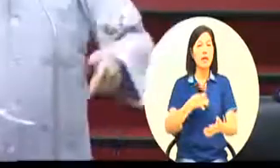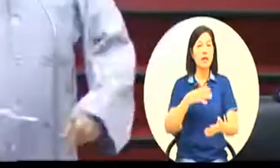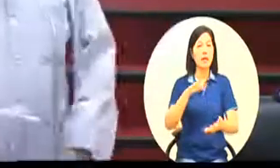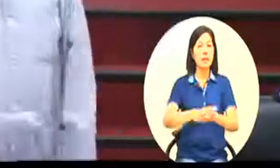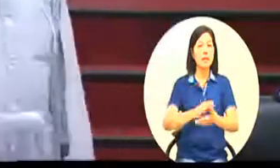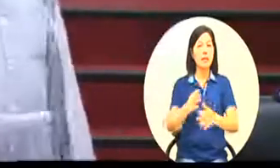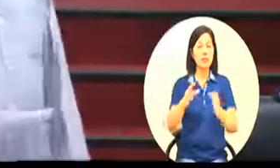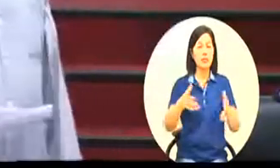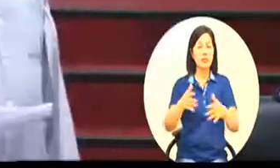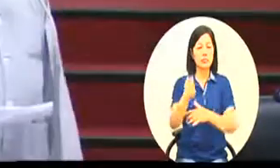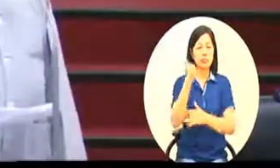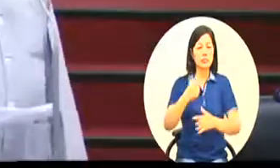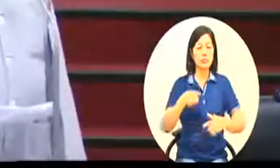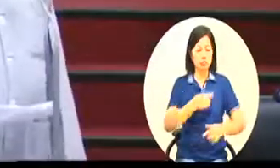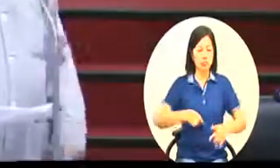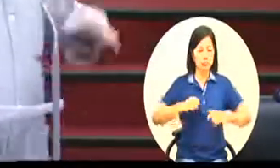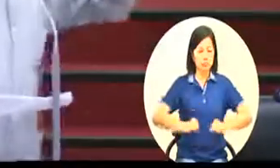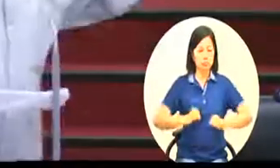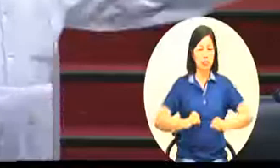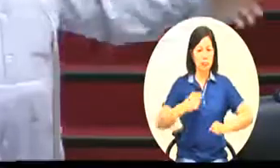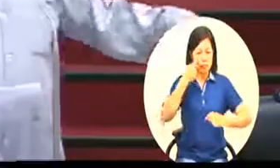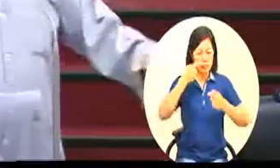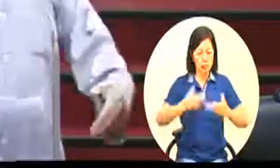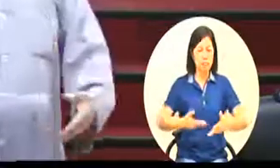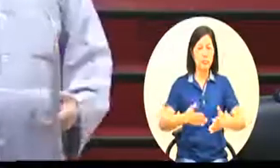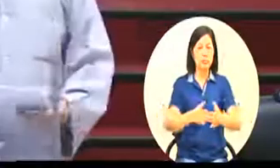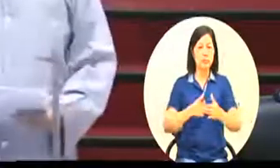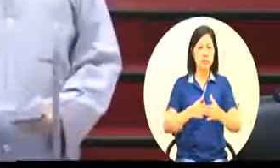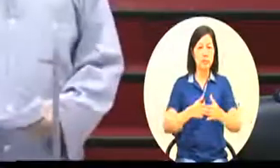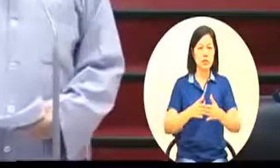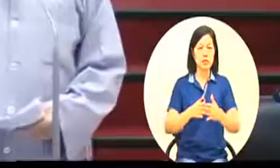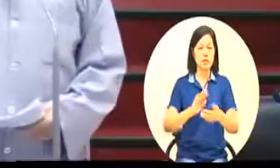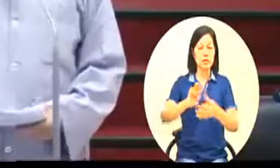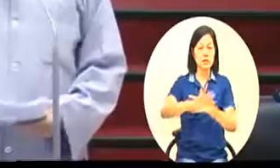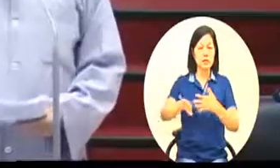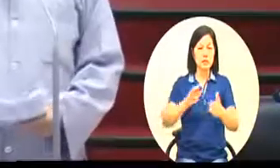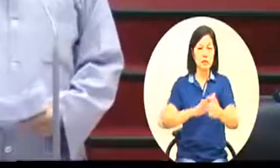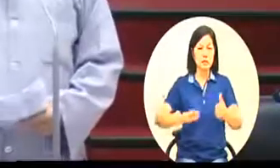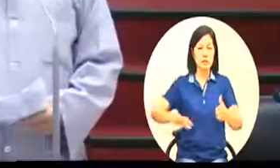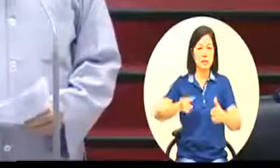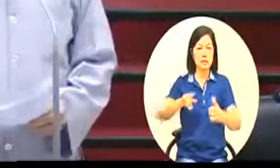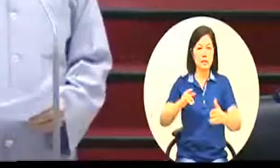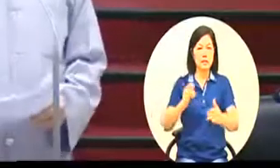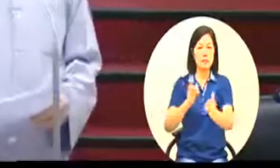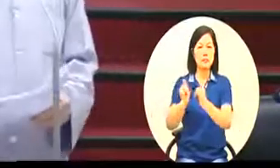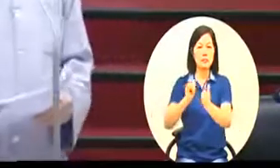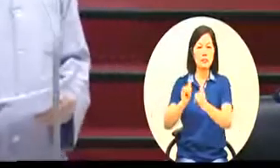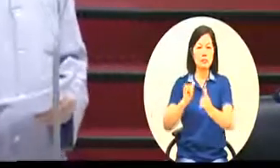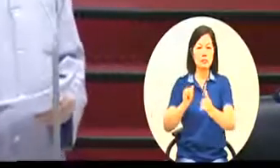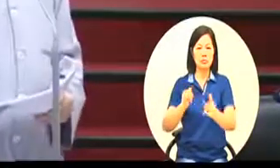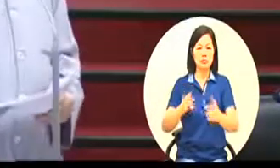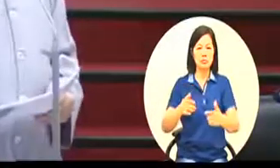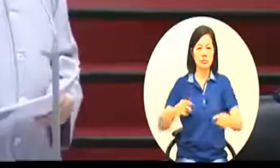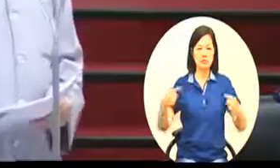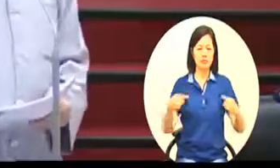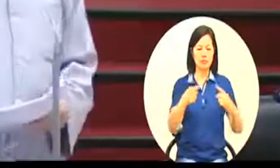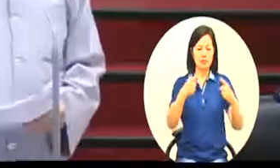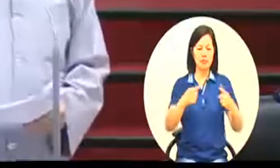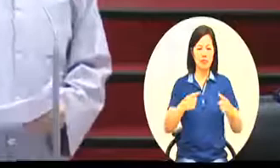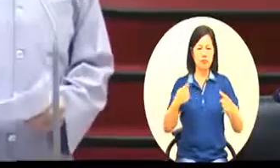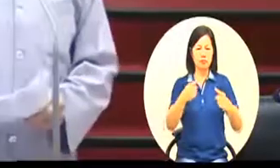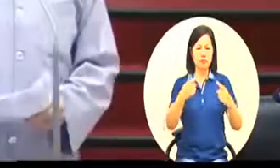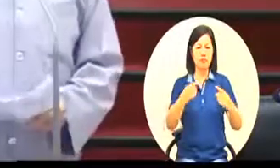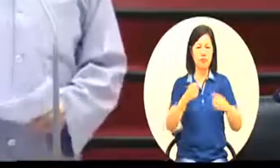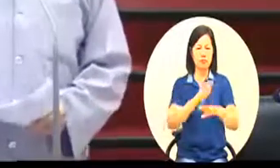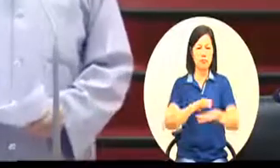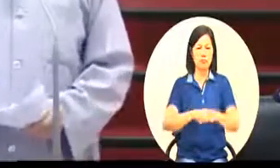体上重要啊，其他会引起民意的对立。车咱有卫生局局长伫遮啦，